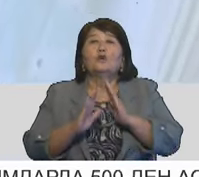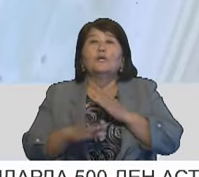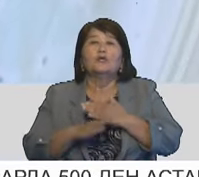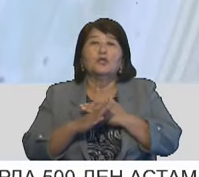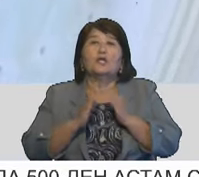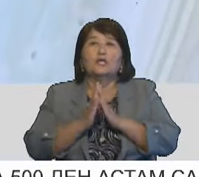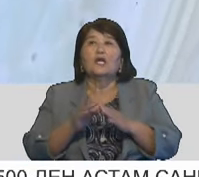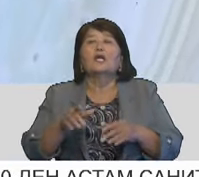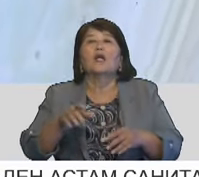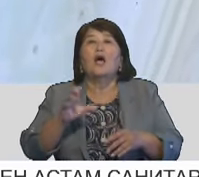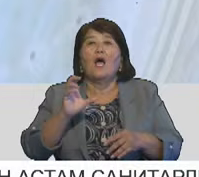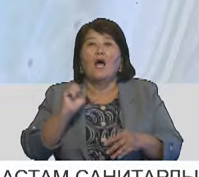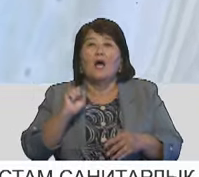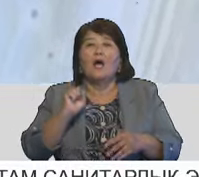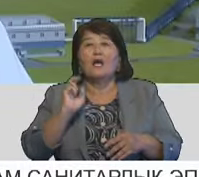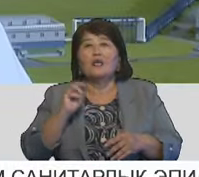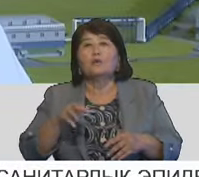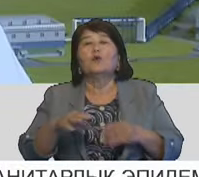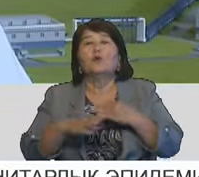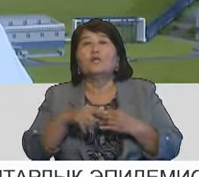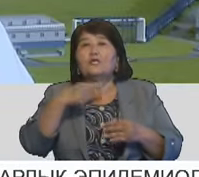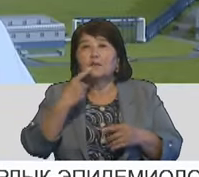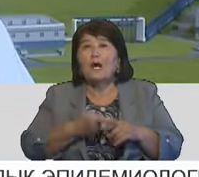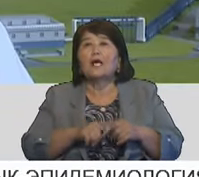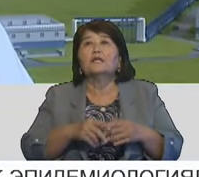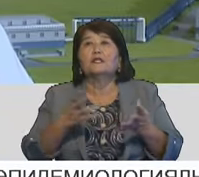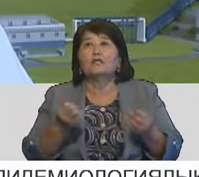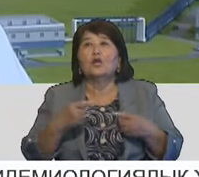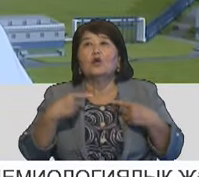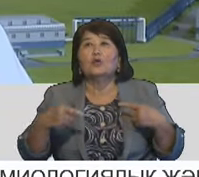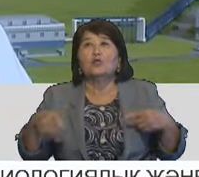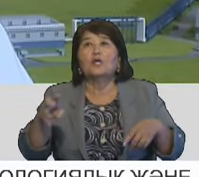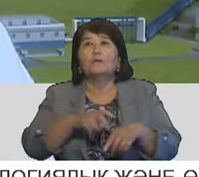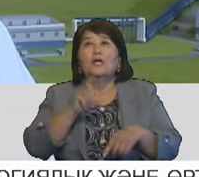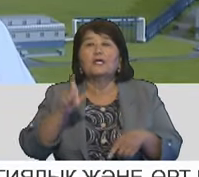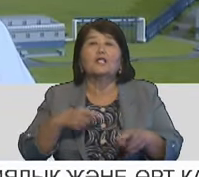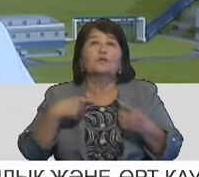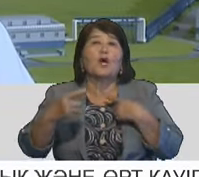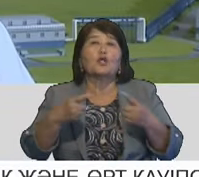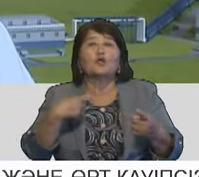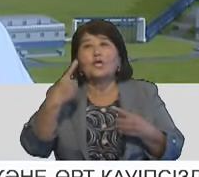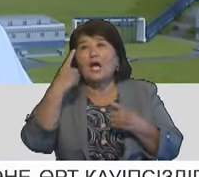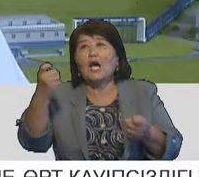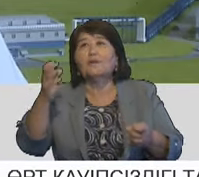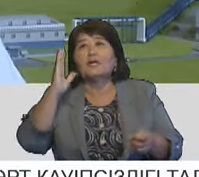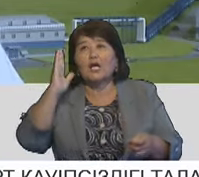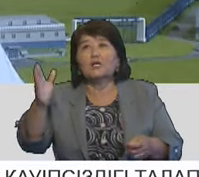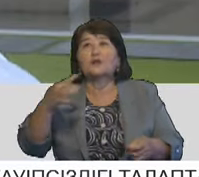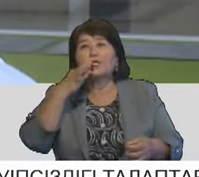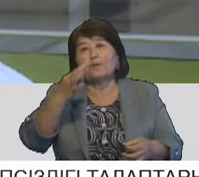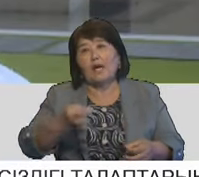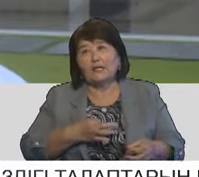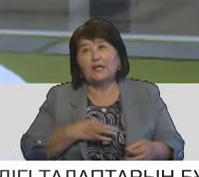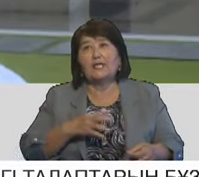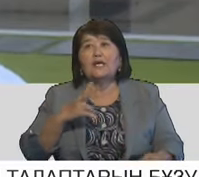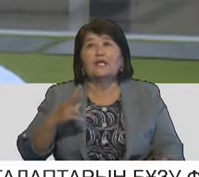Әкім көмектесем деп уәдесін берді. Одан бөлек сызғанптағы дәрігерлермен сөйлесіп, хабарласып тұрамыз деп біз маған айтты.